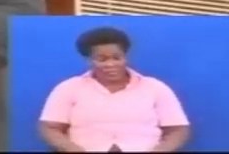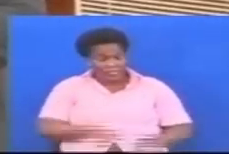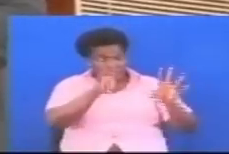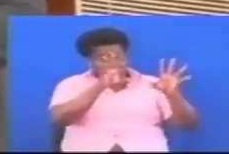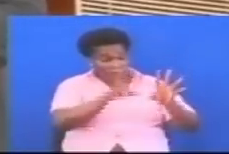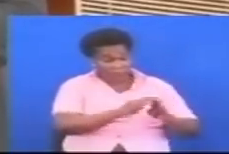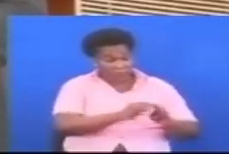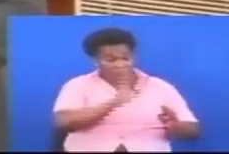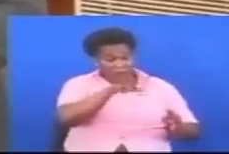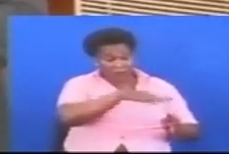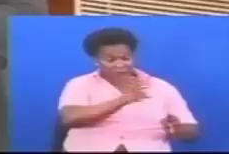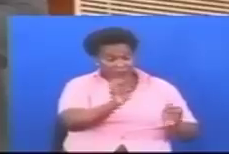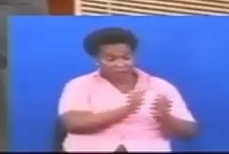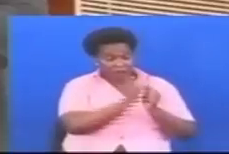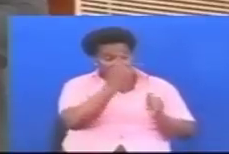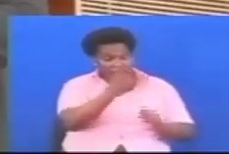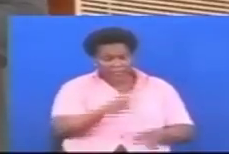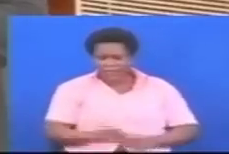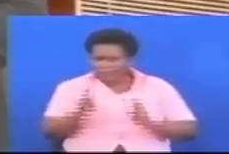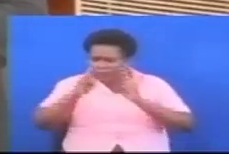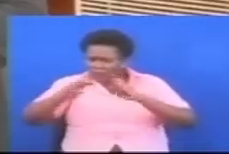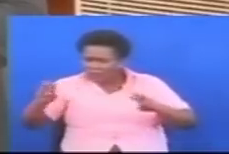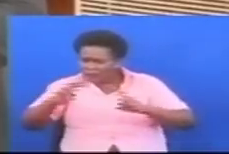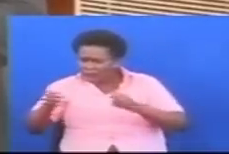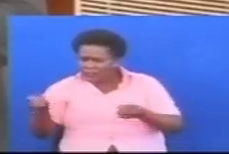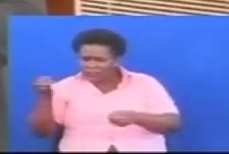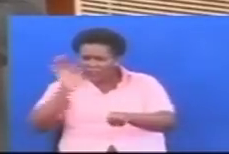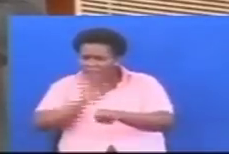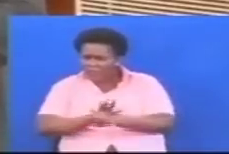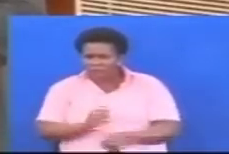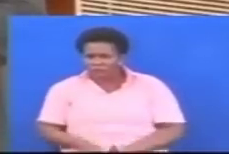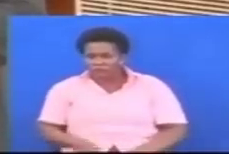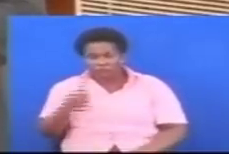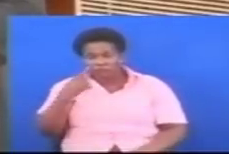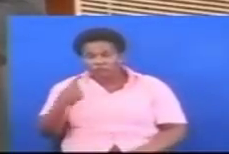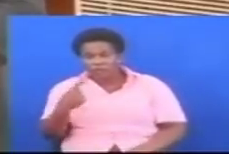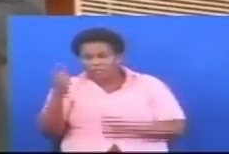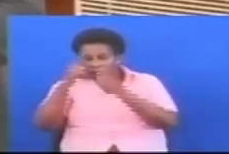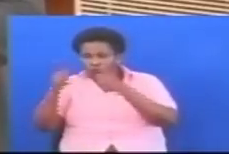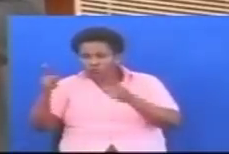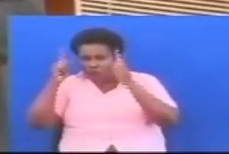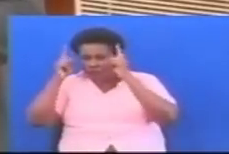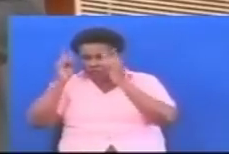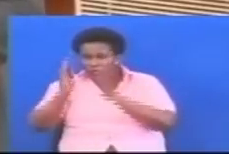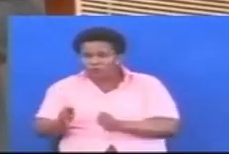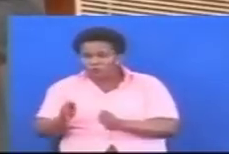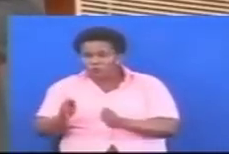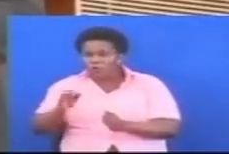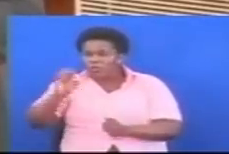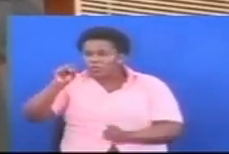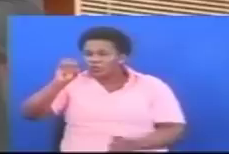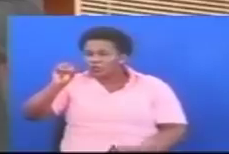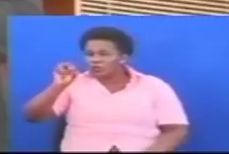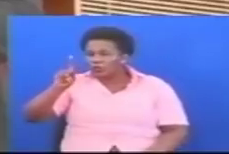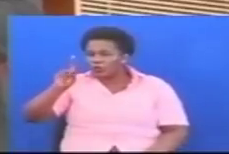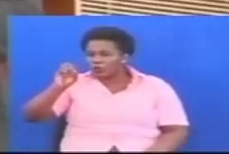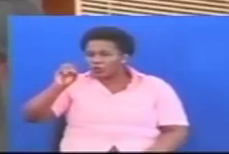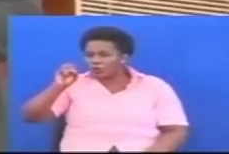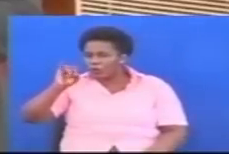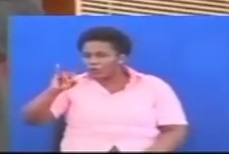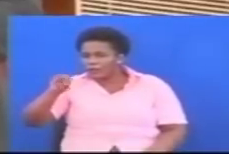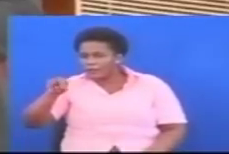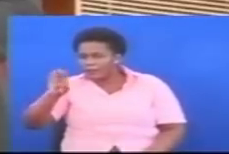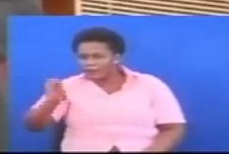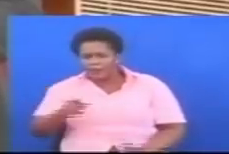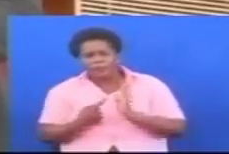2014, tafiti nyingine za kitaalamu ni zile za Chuo Kikuu cha Kilimo Sokoine na nyinginezo, ambazo zinaonyesha athari ya uchafuzi